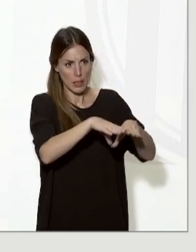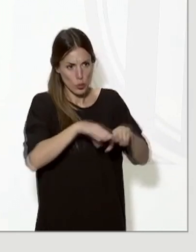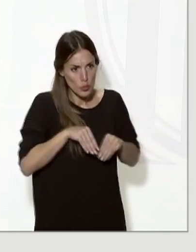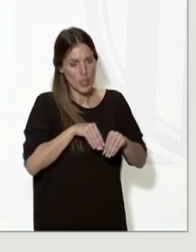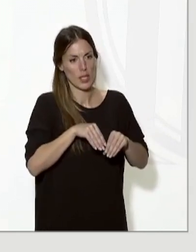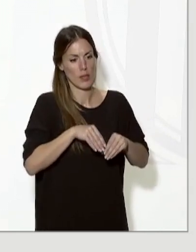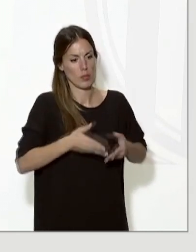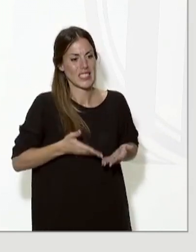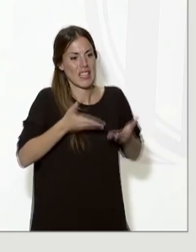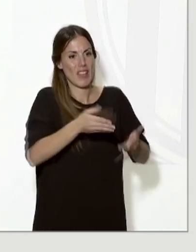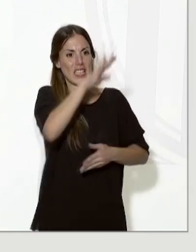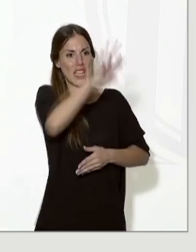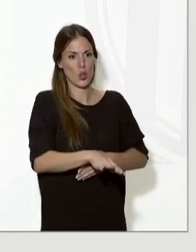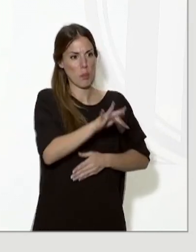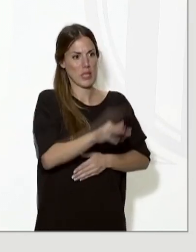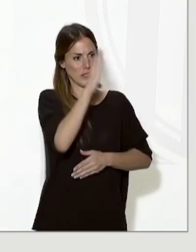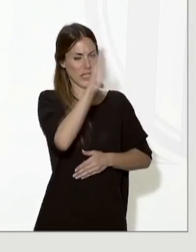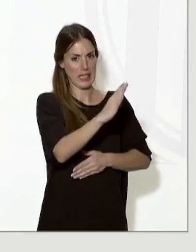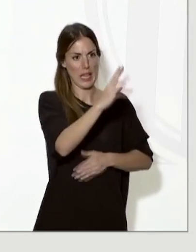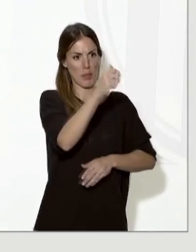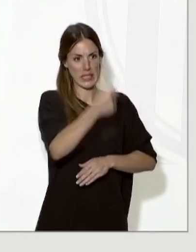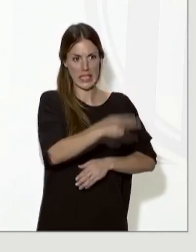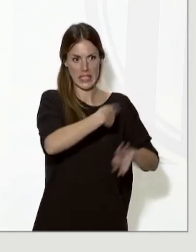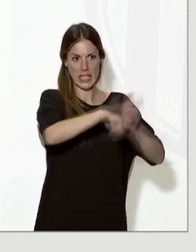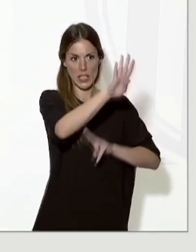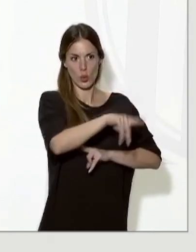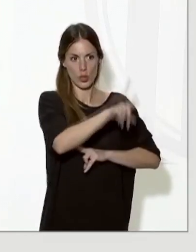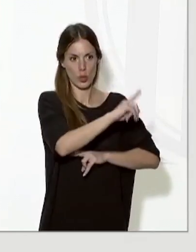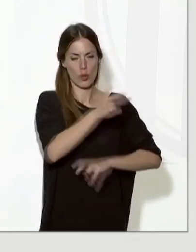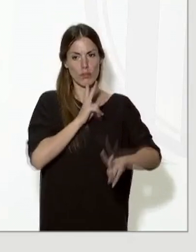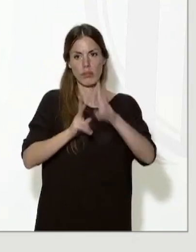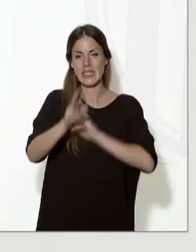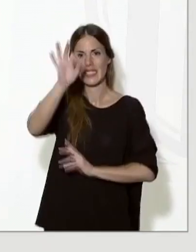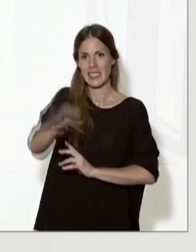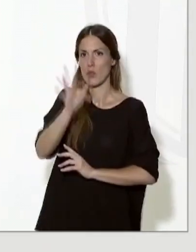Al servei de Catalunya i amb lleialtat al president de la Generalitat de Catalunya? Sí, ho prometo.